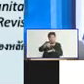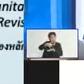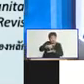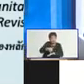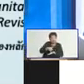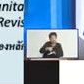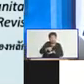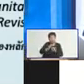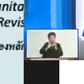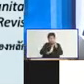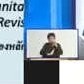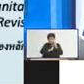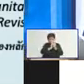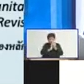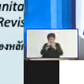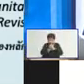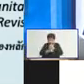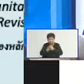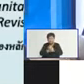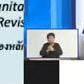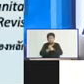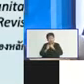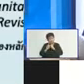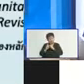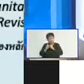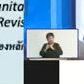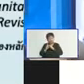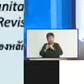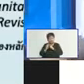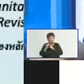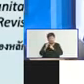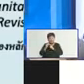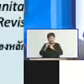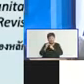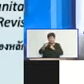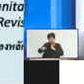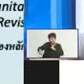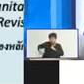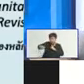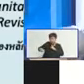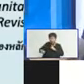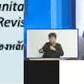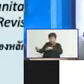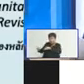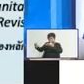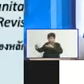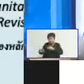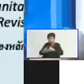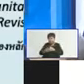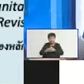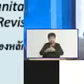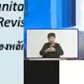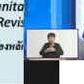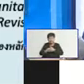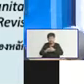คือว่าเขมรแตกไส้ง่อนแตกรวมไปถึงลาวแตกนะครับในปี1975เกิดการทะลักเข้ามาของ